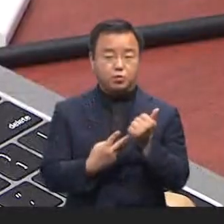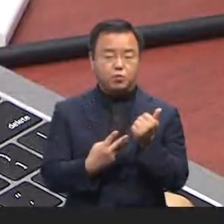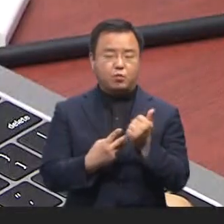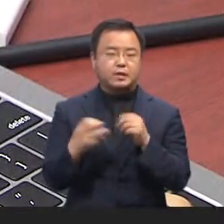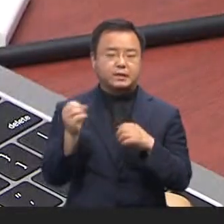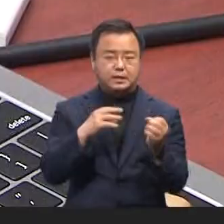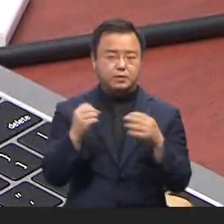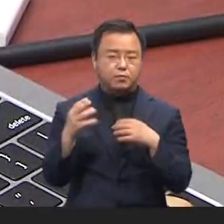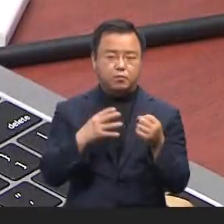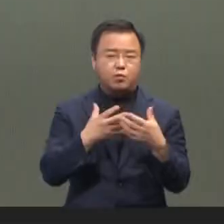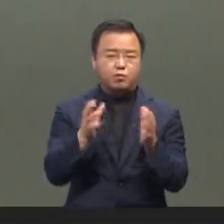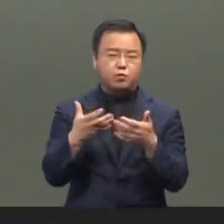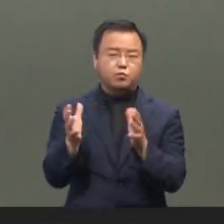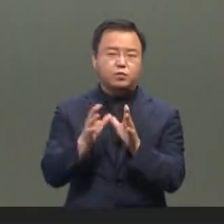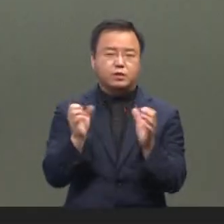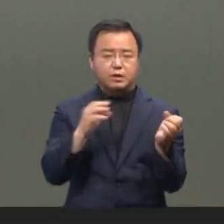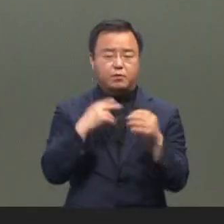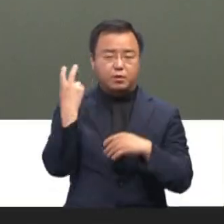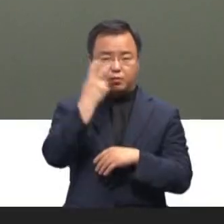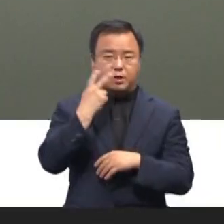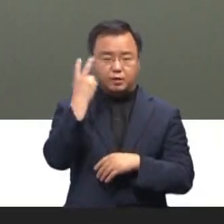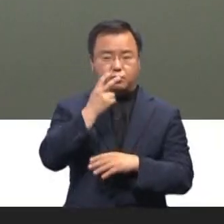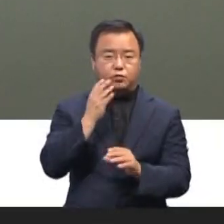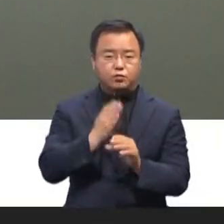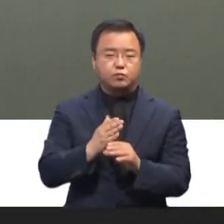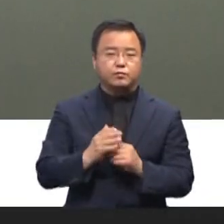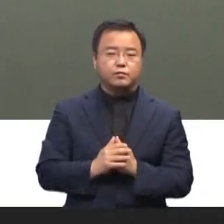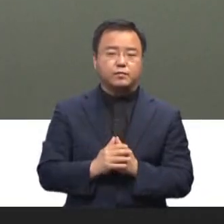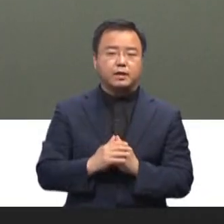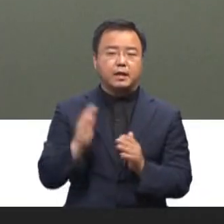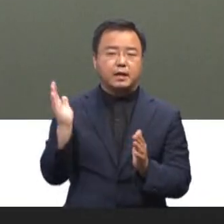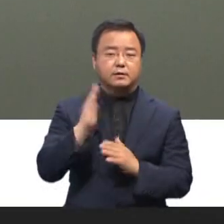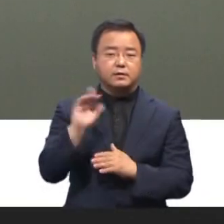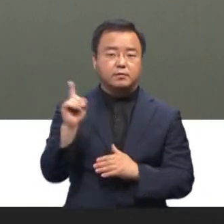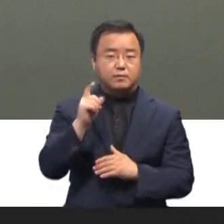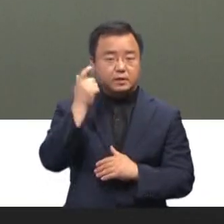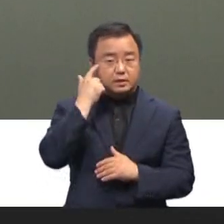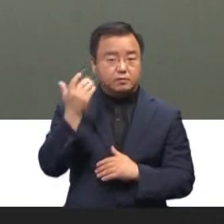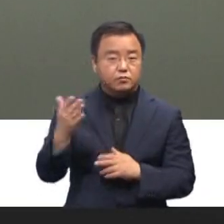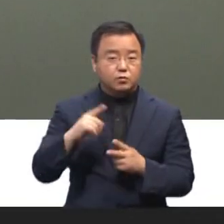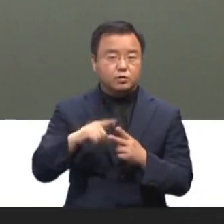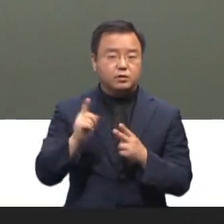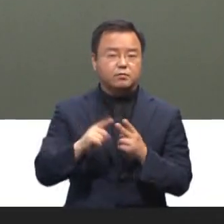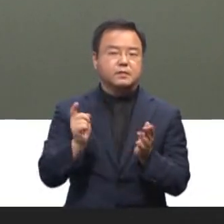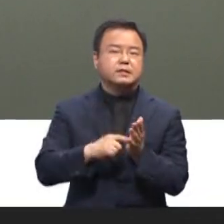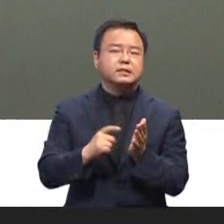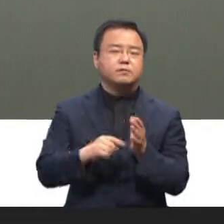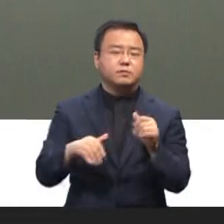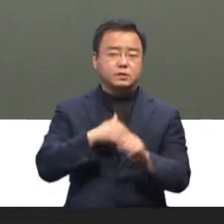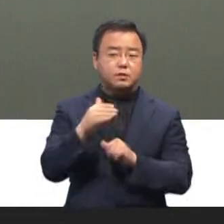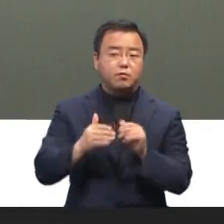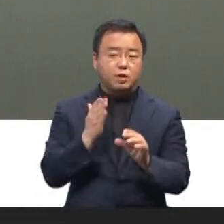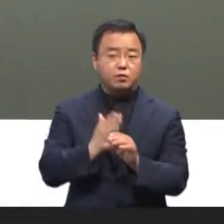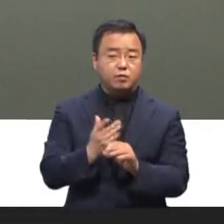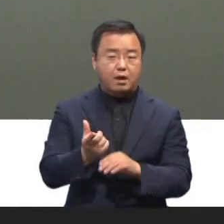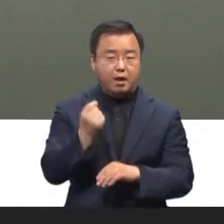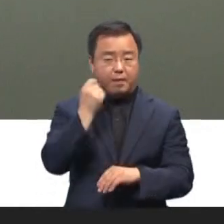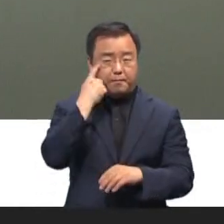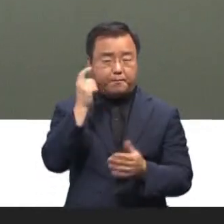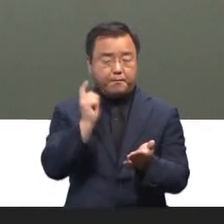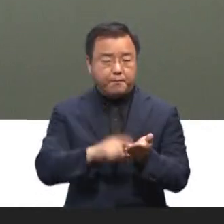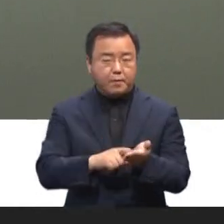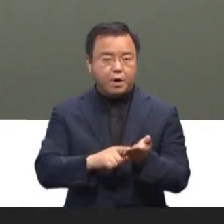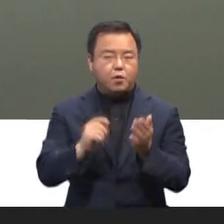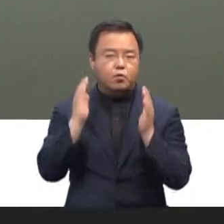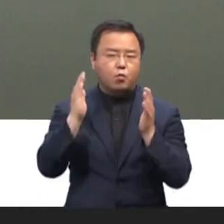수업을 보조합니다. 학생들이 어떤 질문이나 뭐 응급 상황이 있으면 바로 좀 캐치를 해서 이제